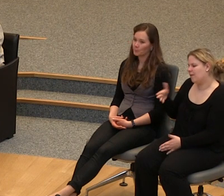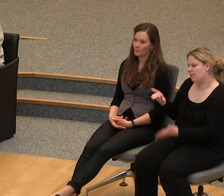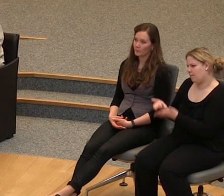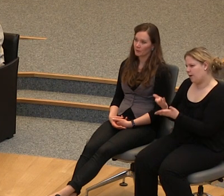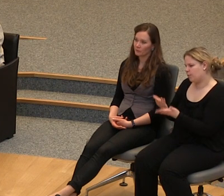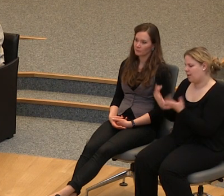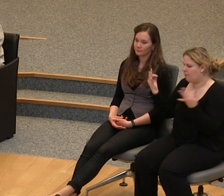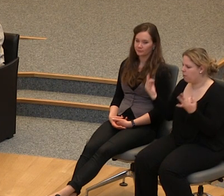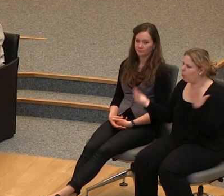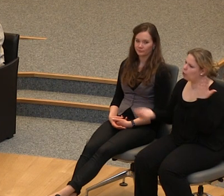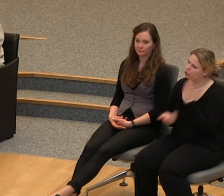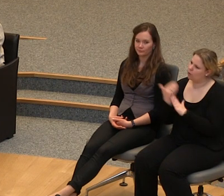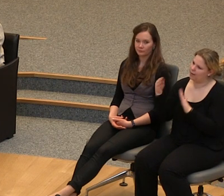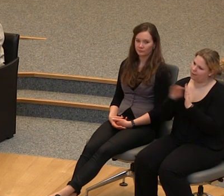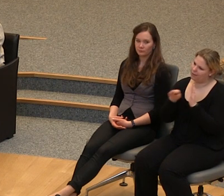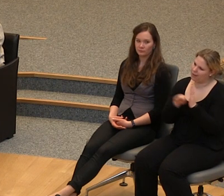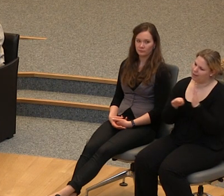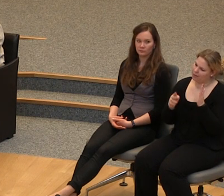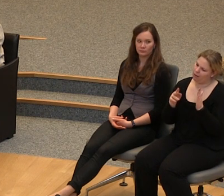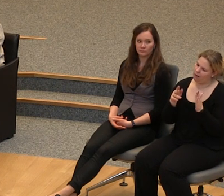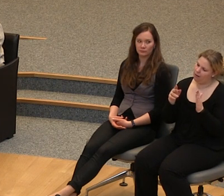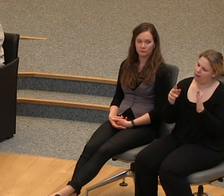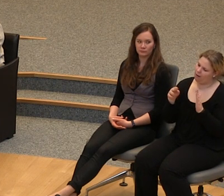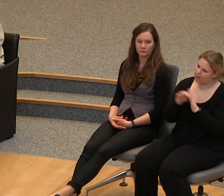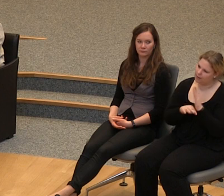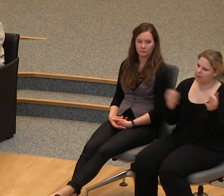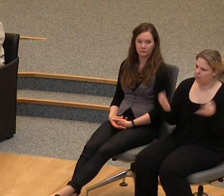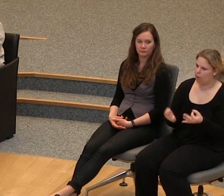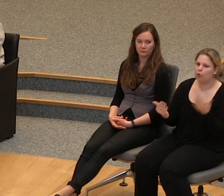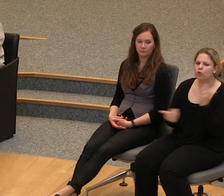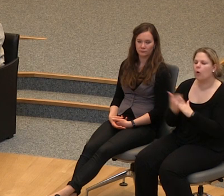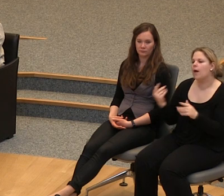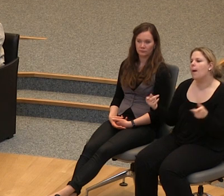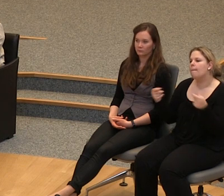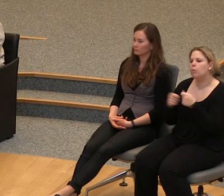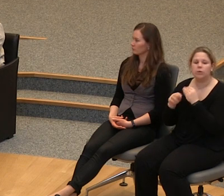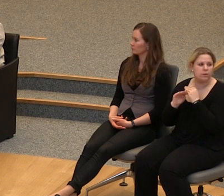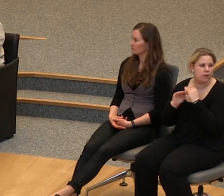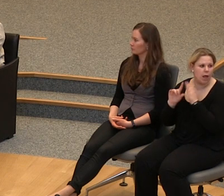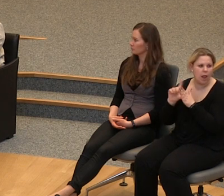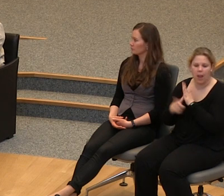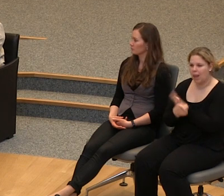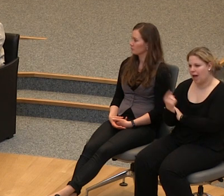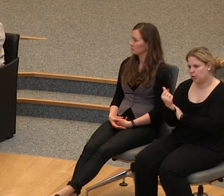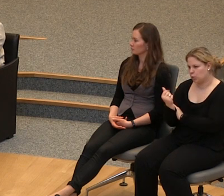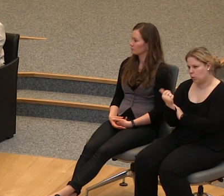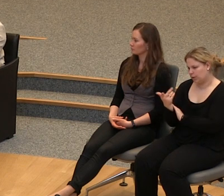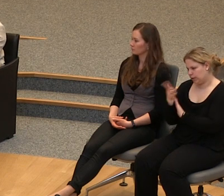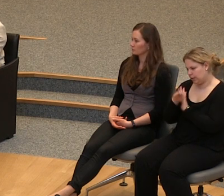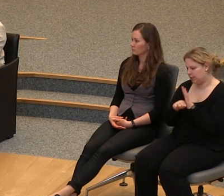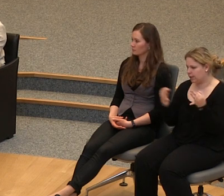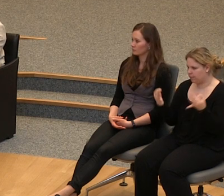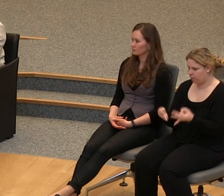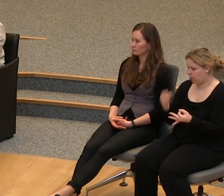neue gesetzliche Regelung, ein Bundesleistungsgesetz ist. Im Moment darf der Träger der Eingliederungshilfe, der ja